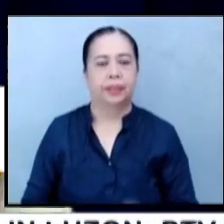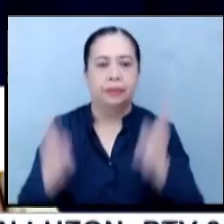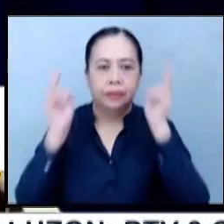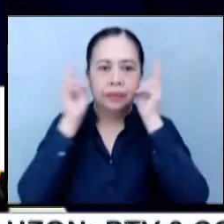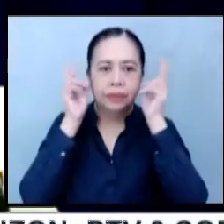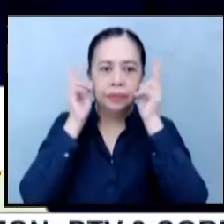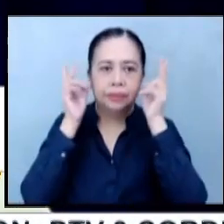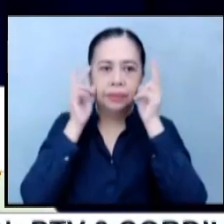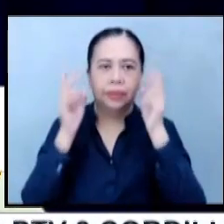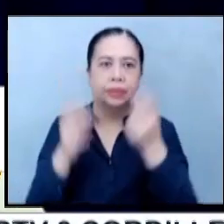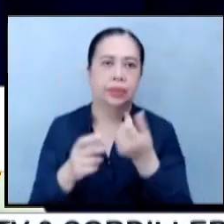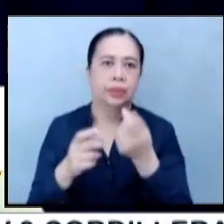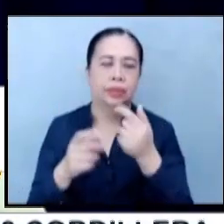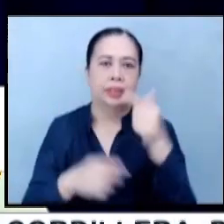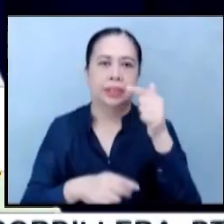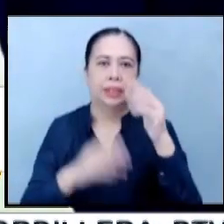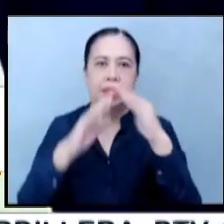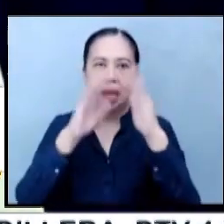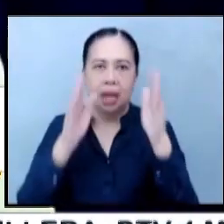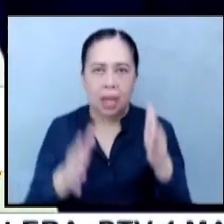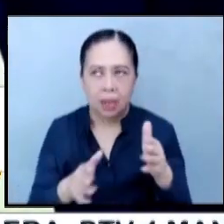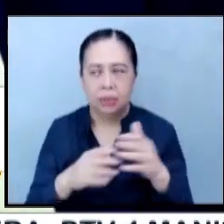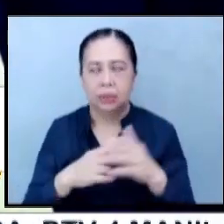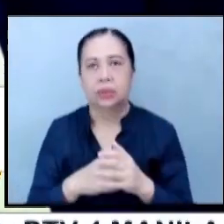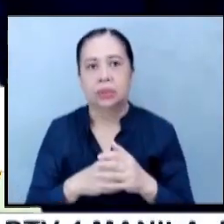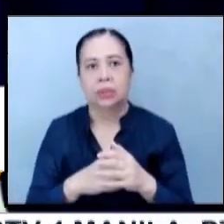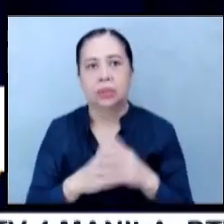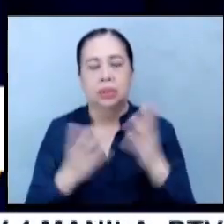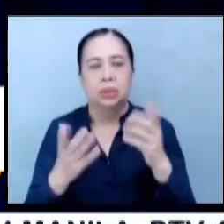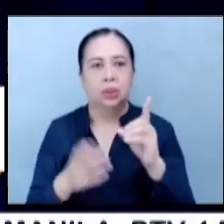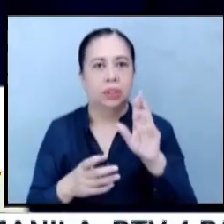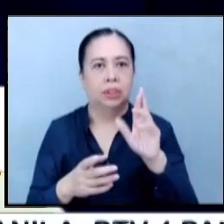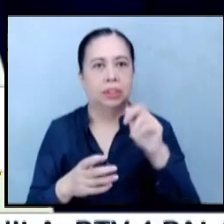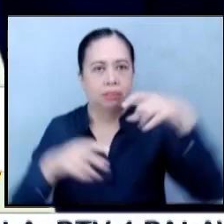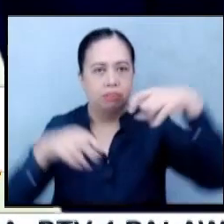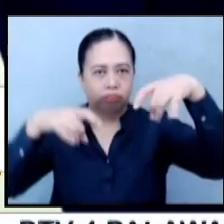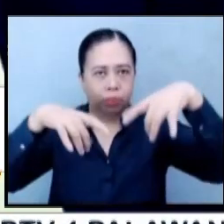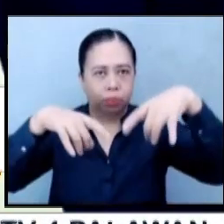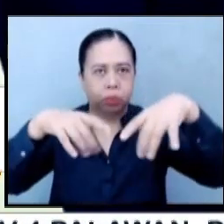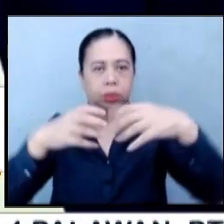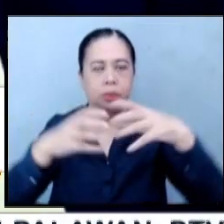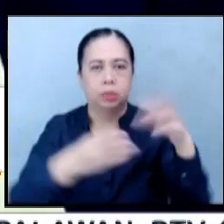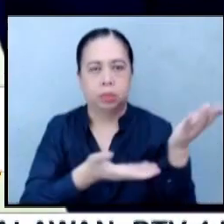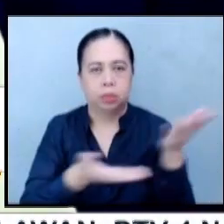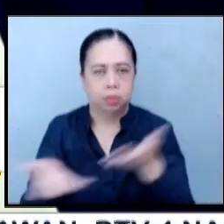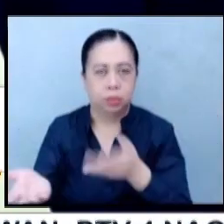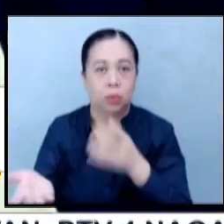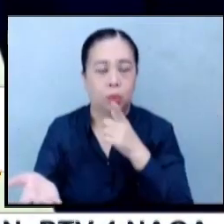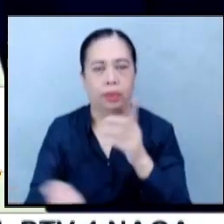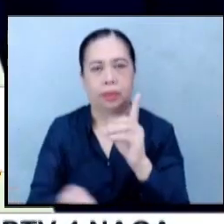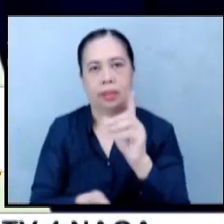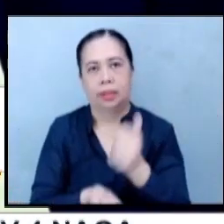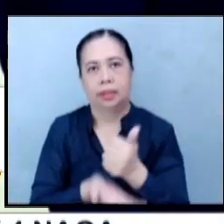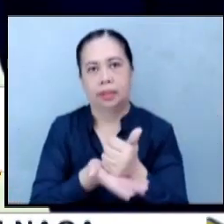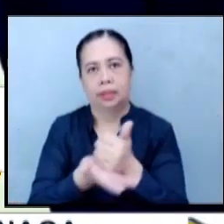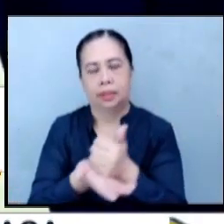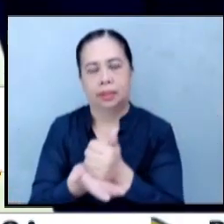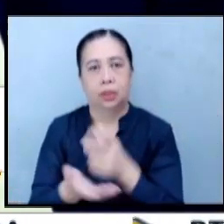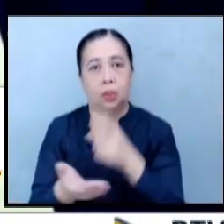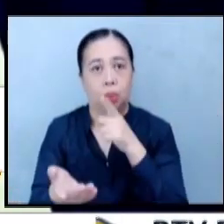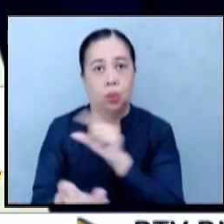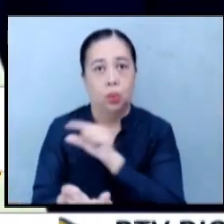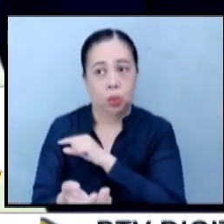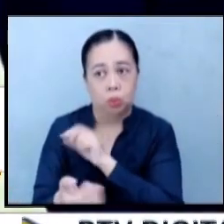may konting greenhouse na konti, may drip irrigation, na isusupply din ng DA dun sa mga qualified